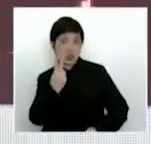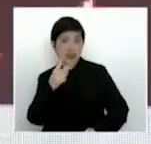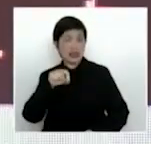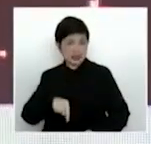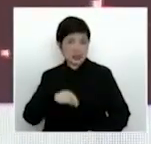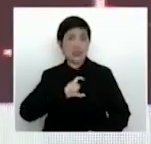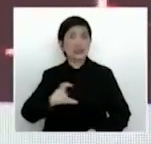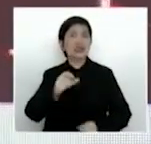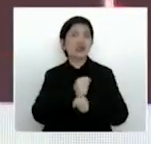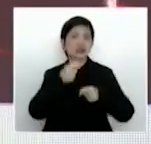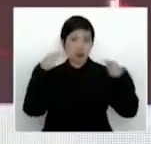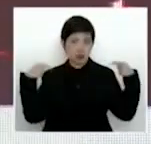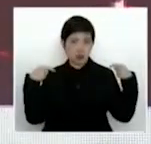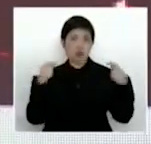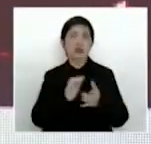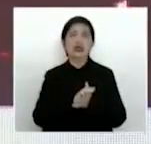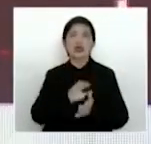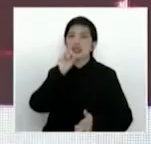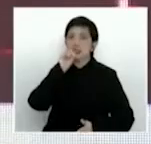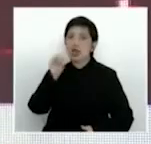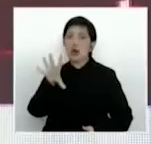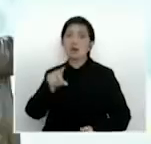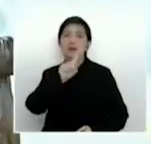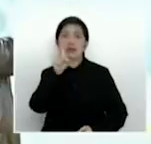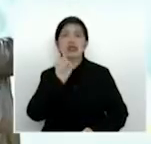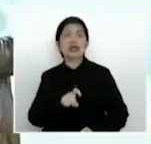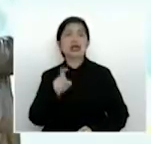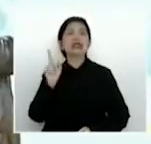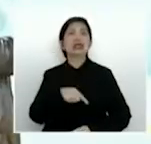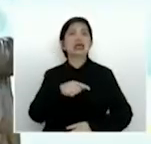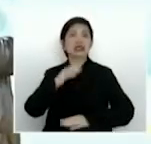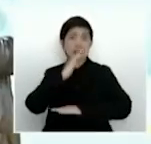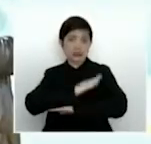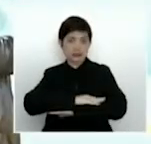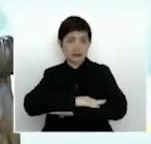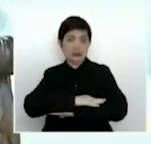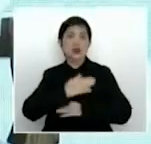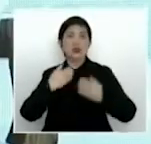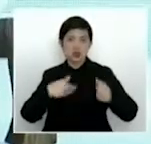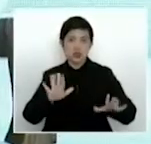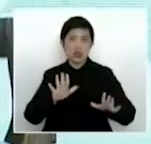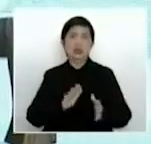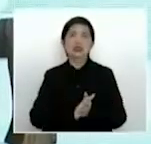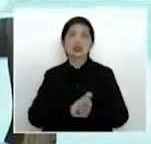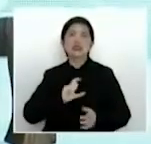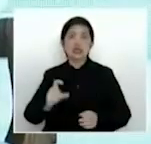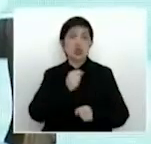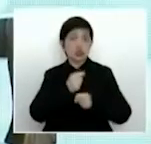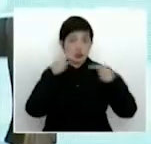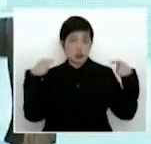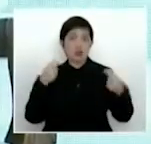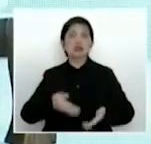gubernur akan menjawab pertanyaan yang telah dibuat oleh tim selain menjawab pertanyaan masing-masing calon gubernur juga diberikan